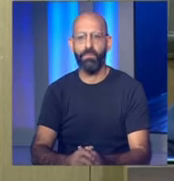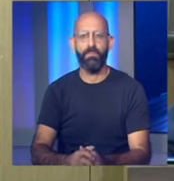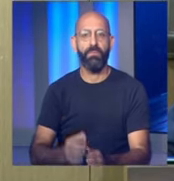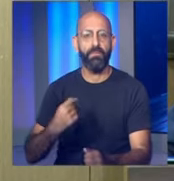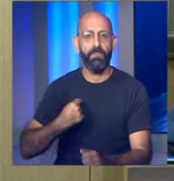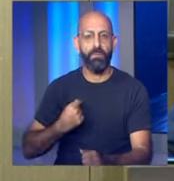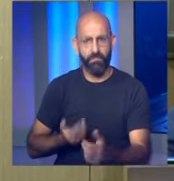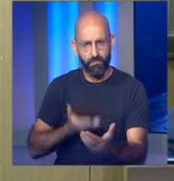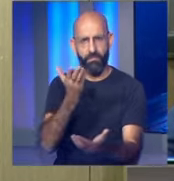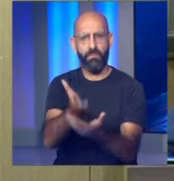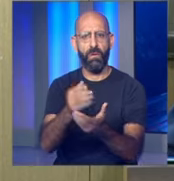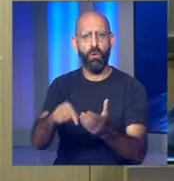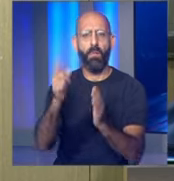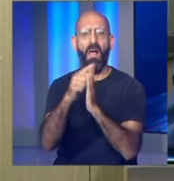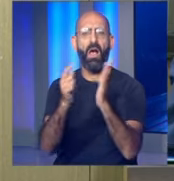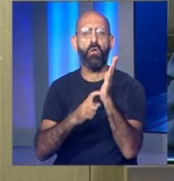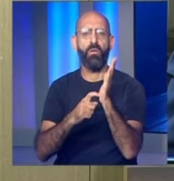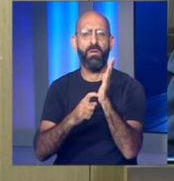أنا تقدمت اليوم